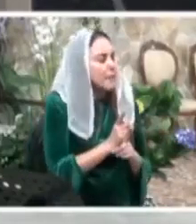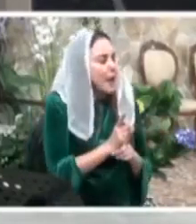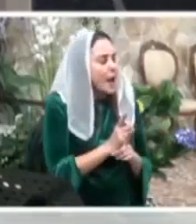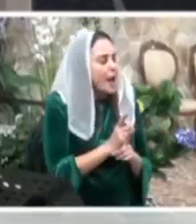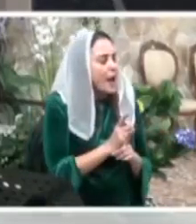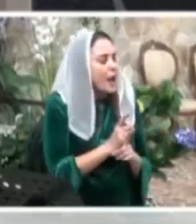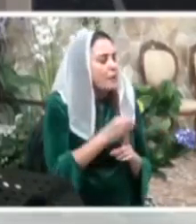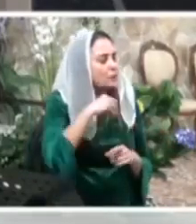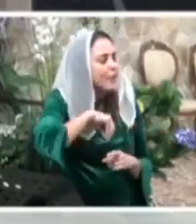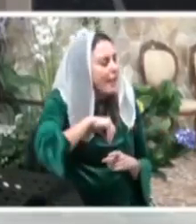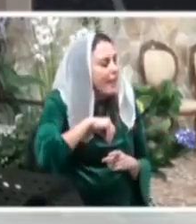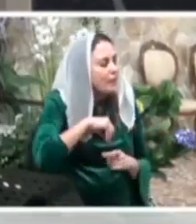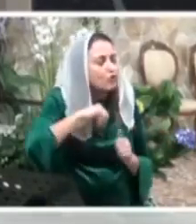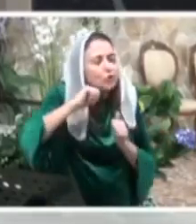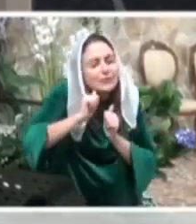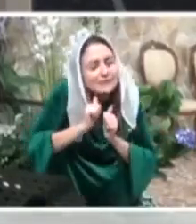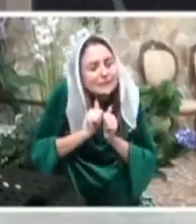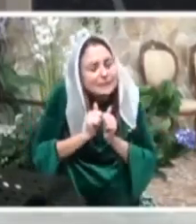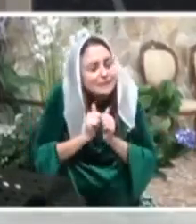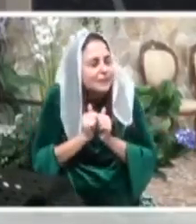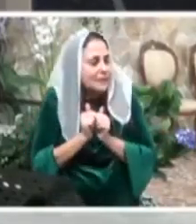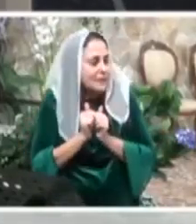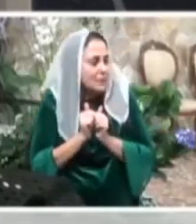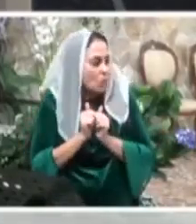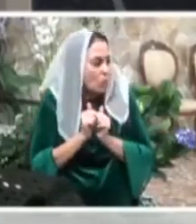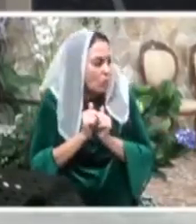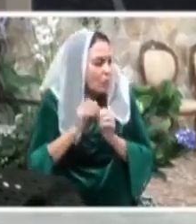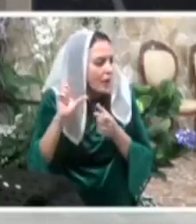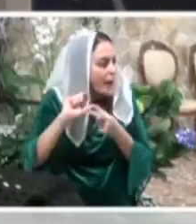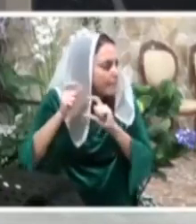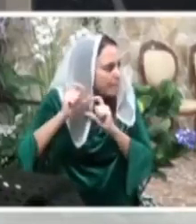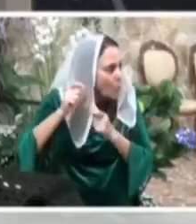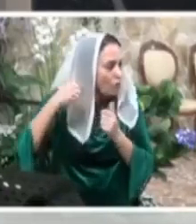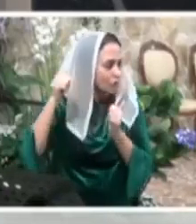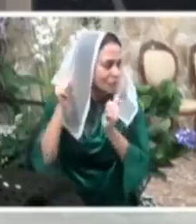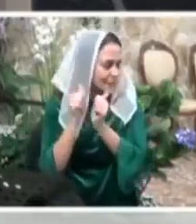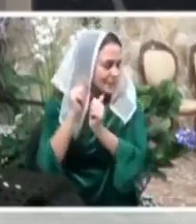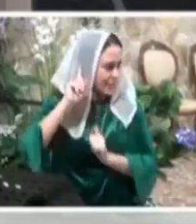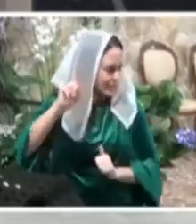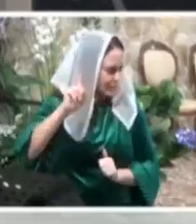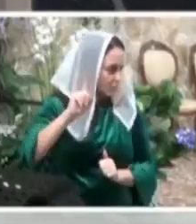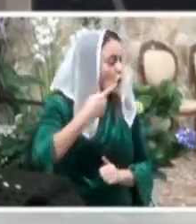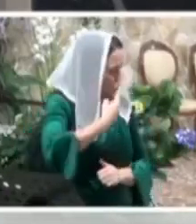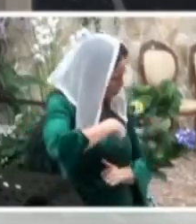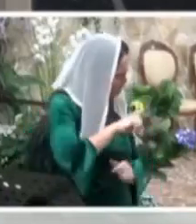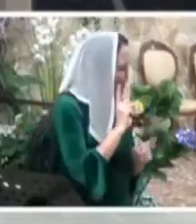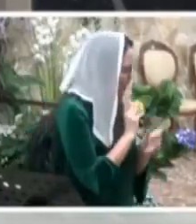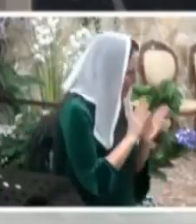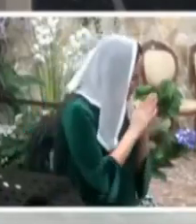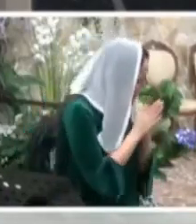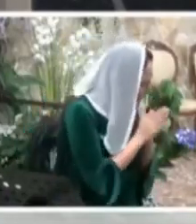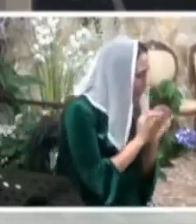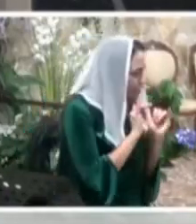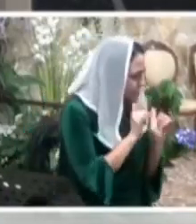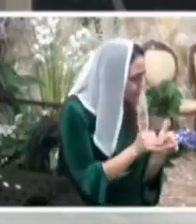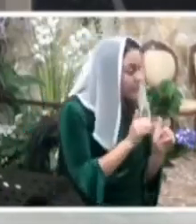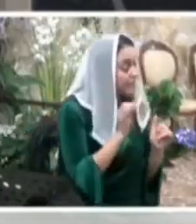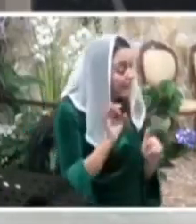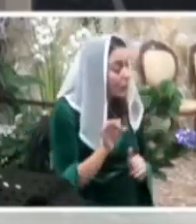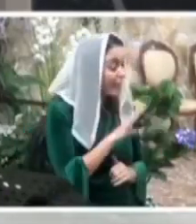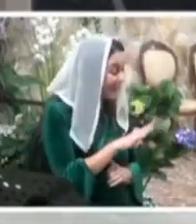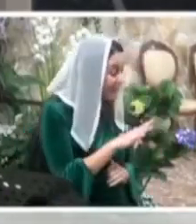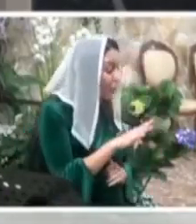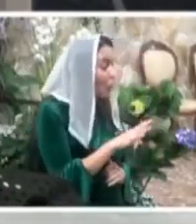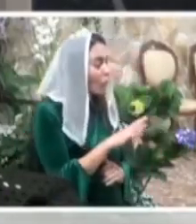Signore, quella qualità va scemando. Non si può dire che non preghiamo, però